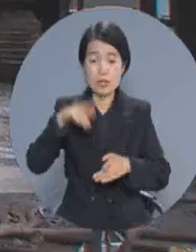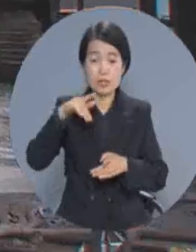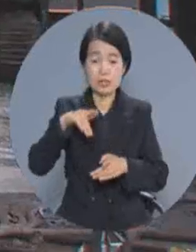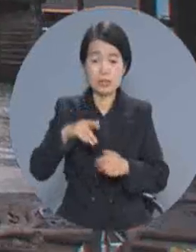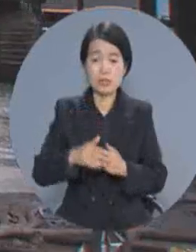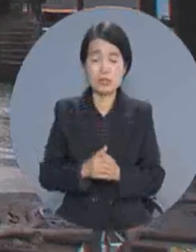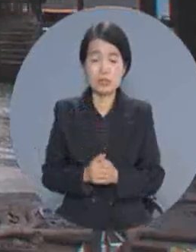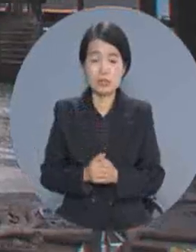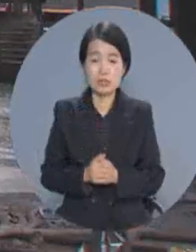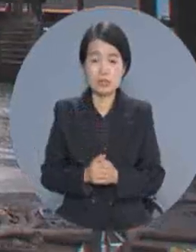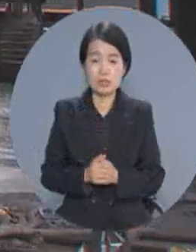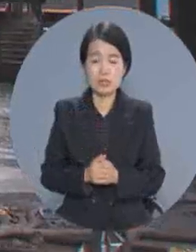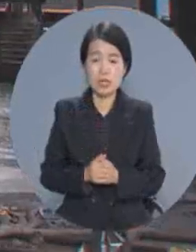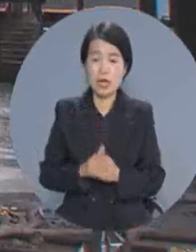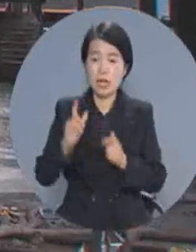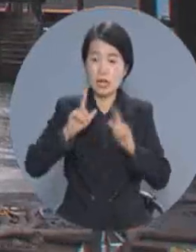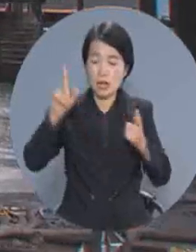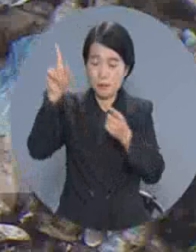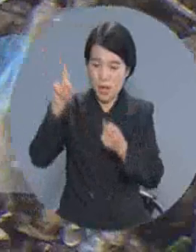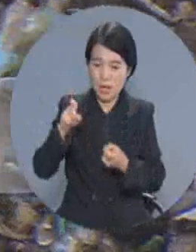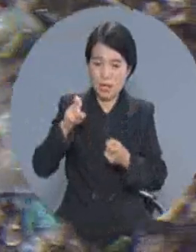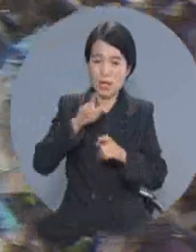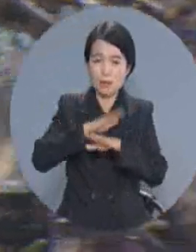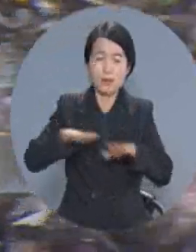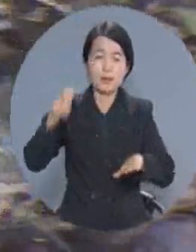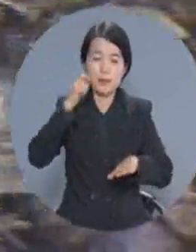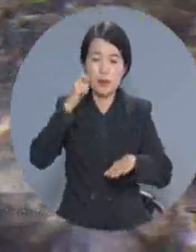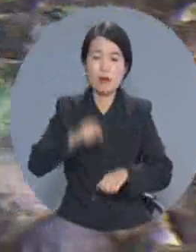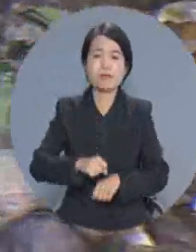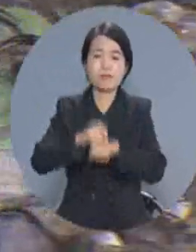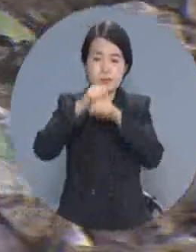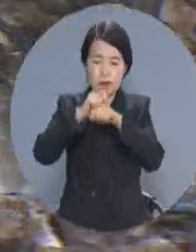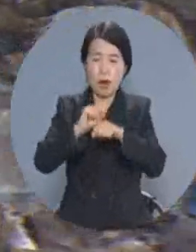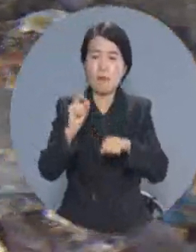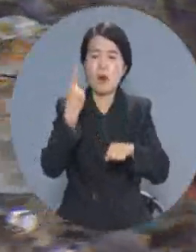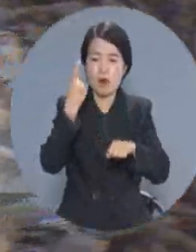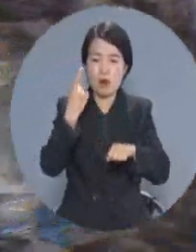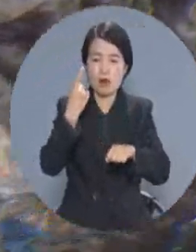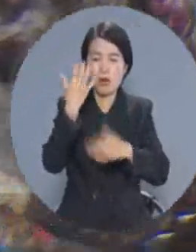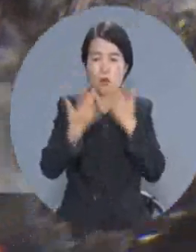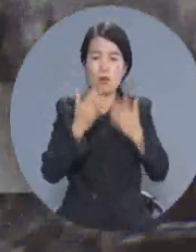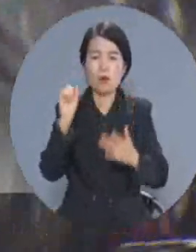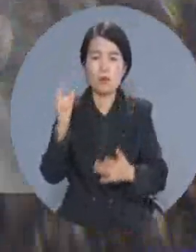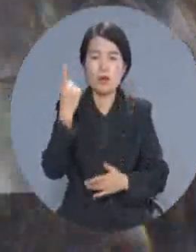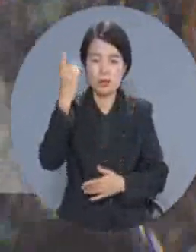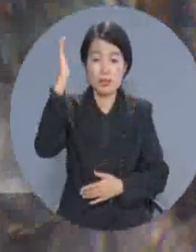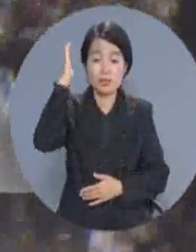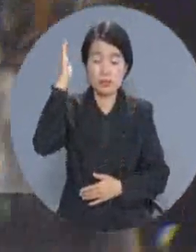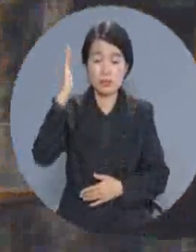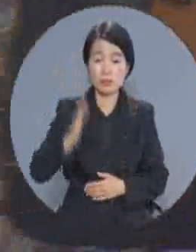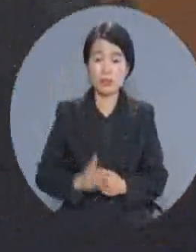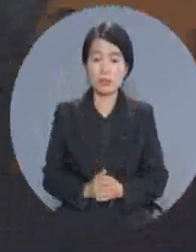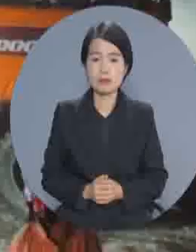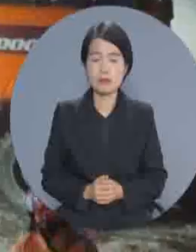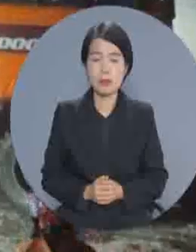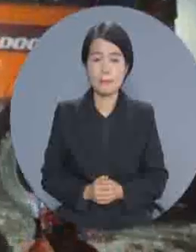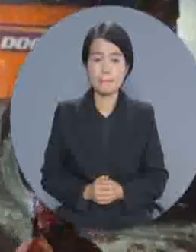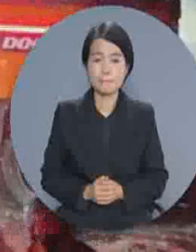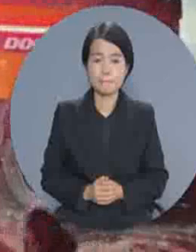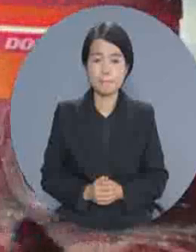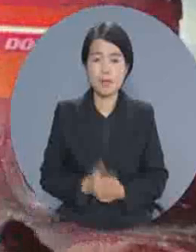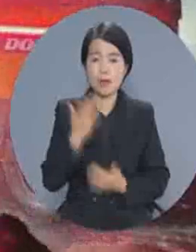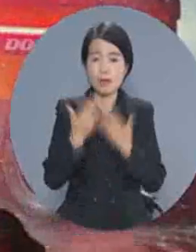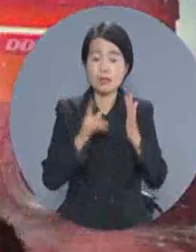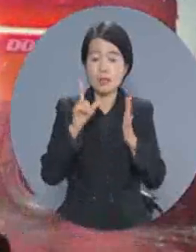그날 반입된 폐기물을 모두 처리하지 못해 쌓아두게 되면서 화재를 유발했다는 지적도 제기되고 있습니다.